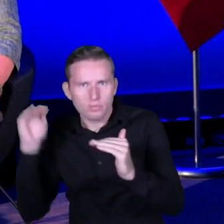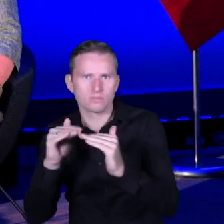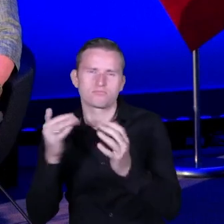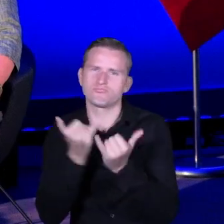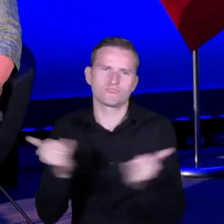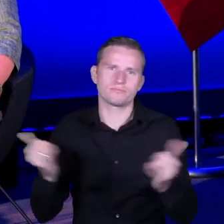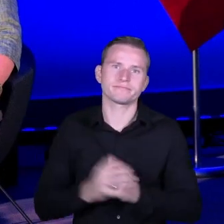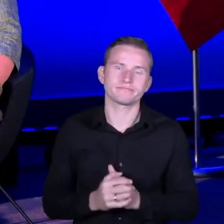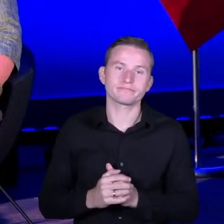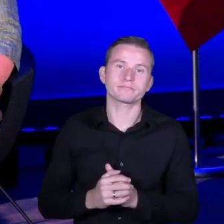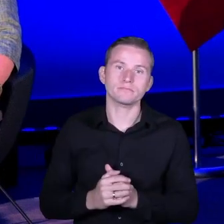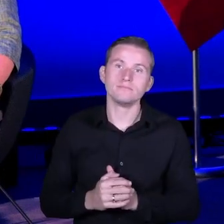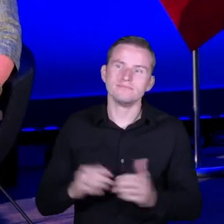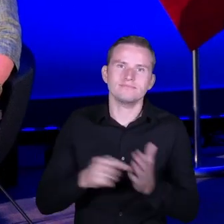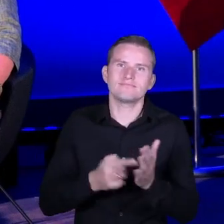Więc można powiedzieć, że